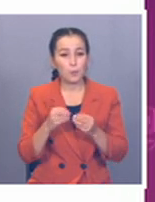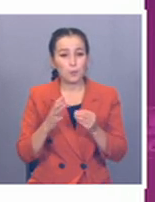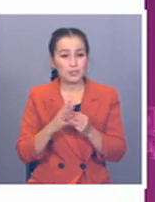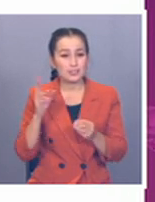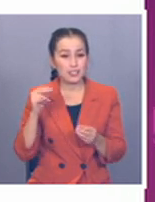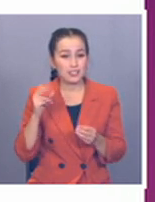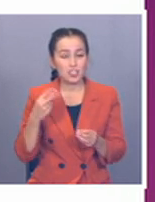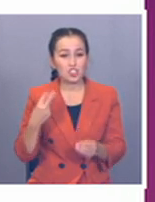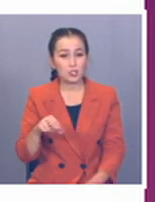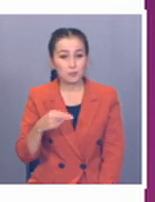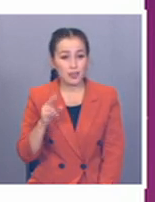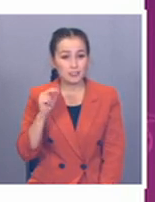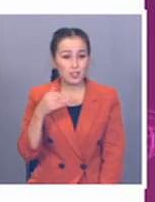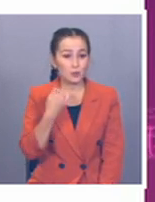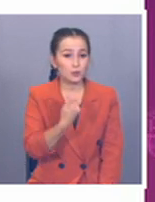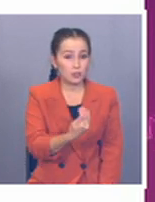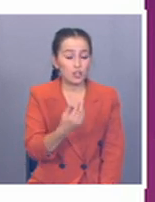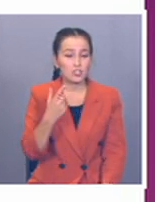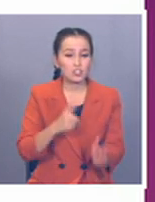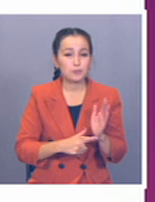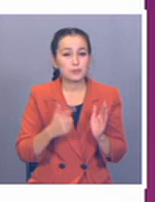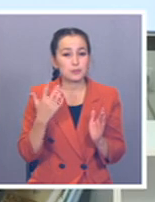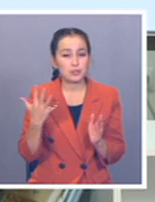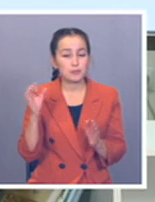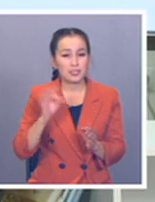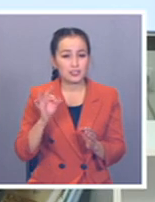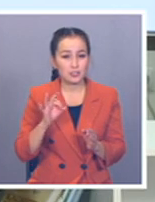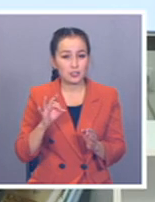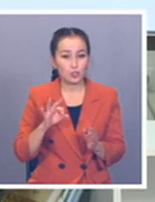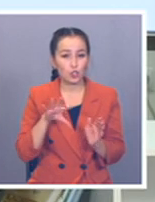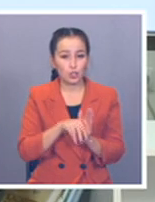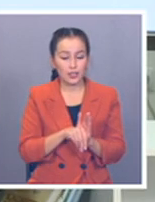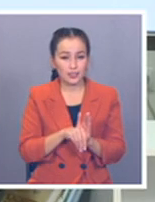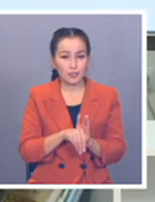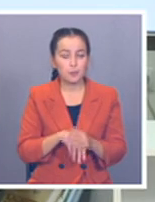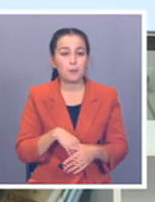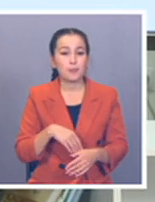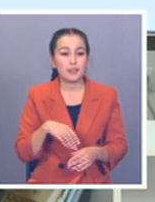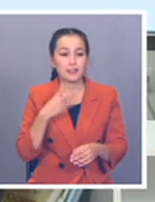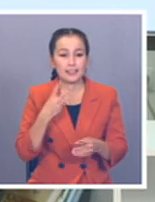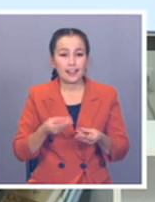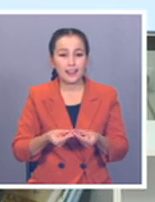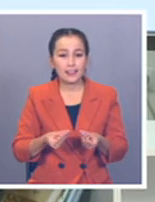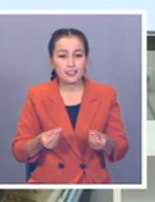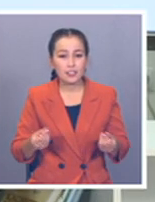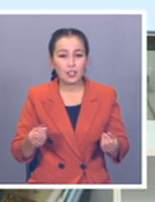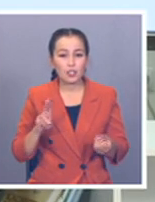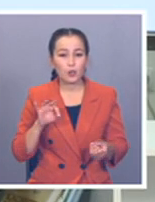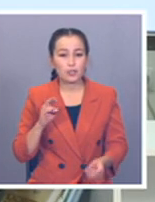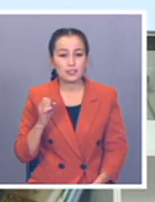20 санының 75%-ін құрайды екен. Ал енді ерітінді концентрациясы деген не екенін